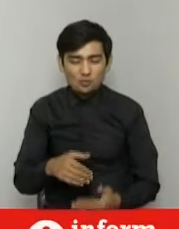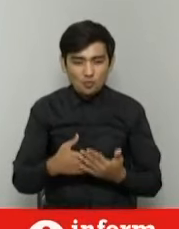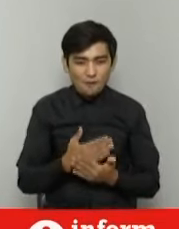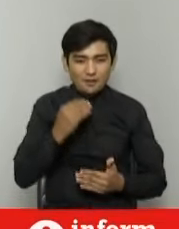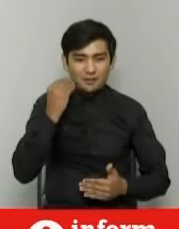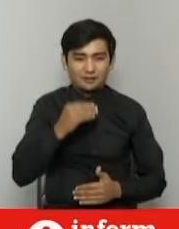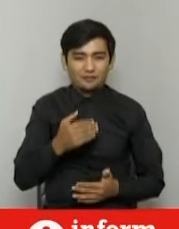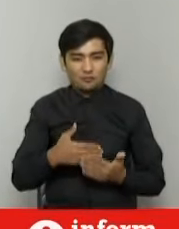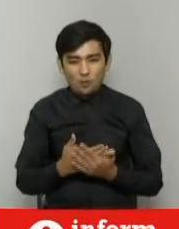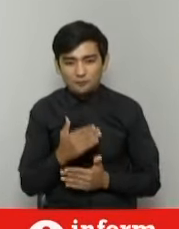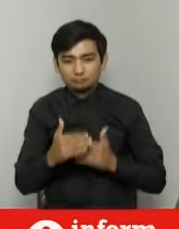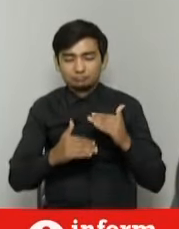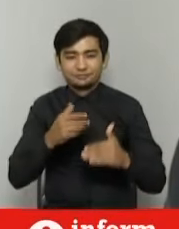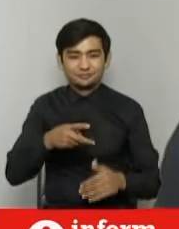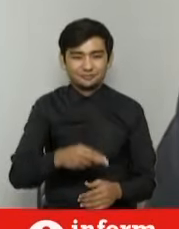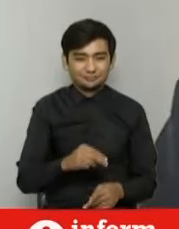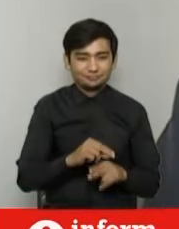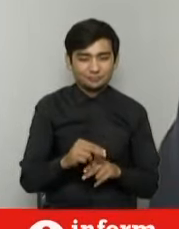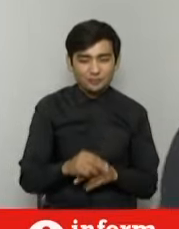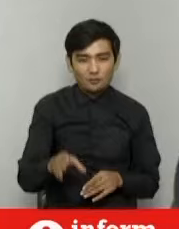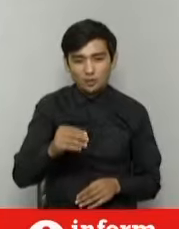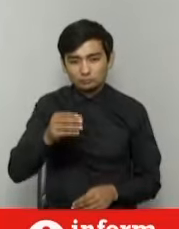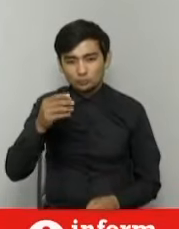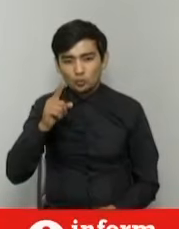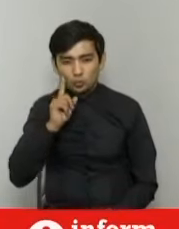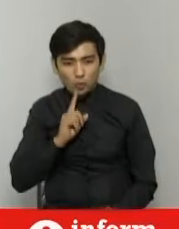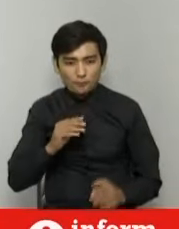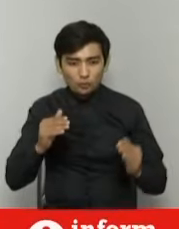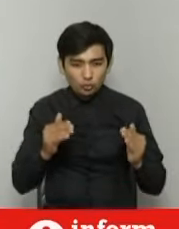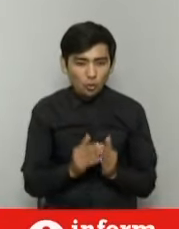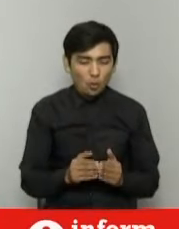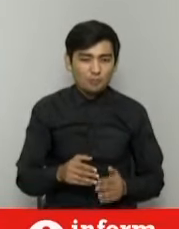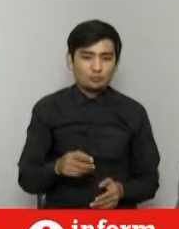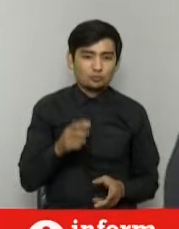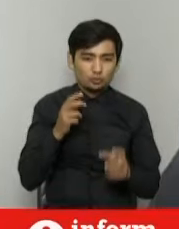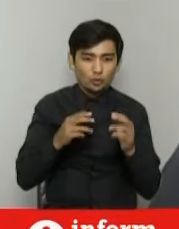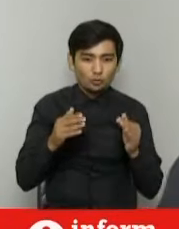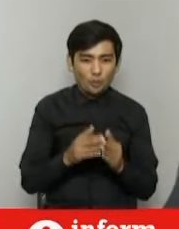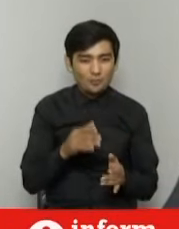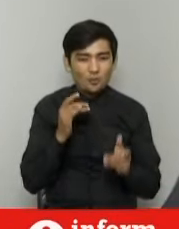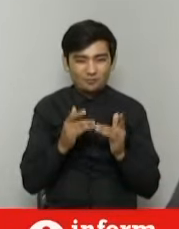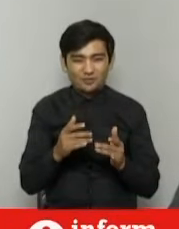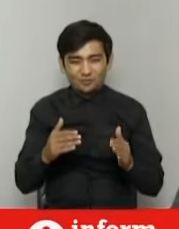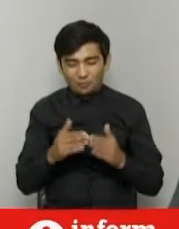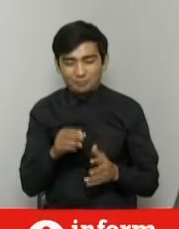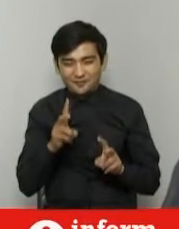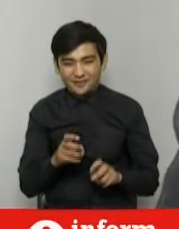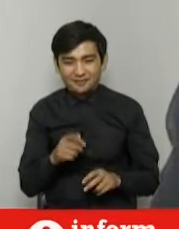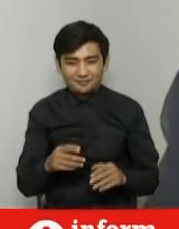Яғни жаңа форматта оқыған кезде комфорт үй, студенттер үй дейміз ғой, сол үйдегідей